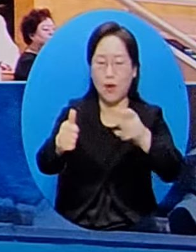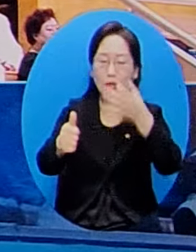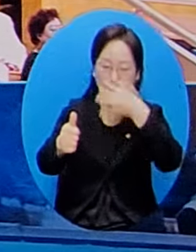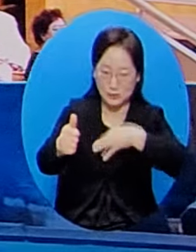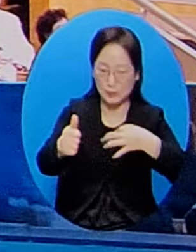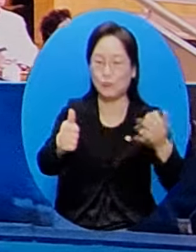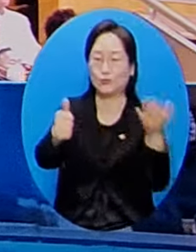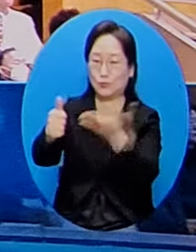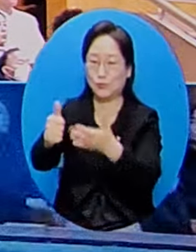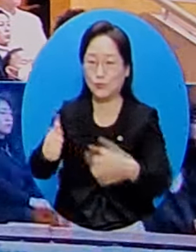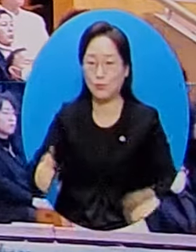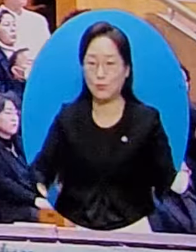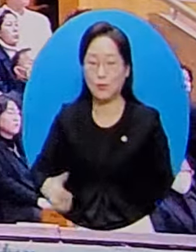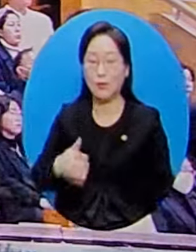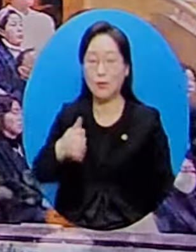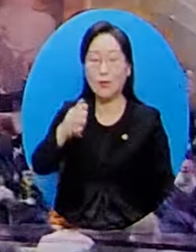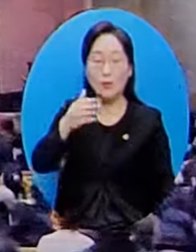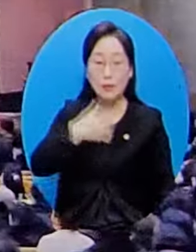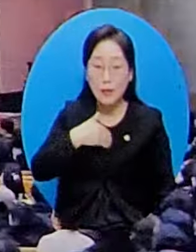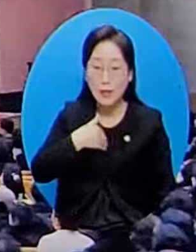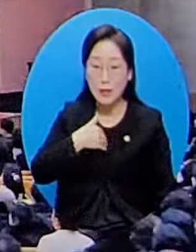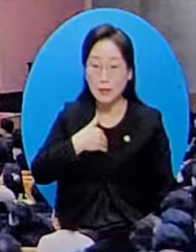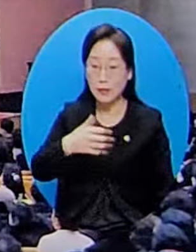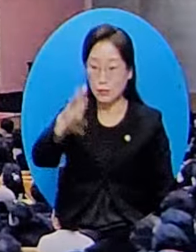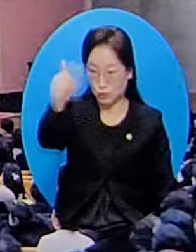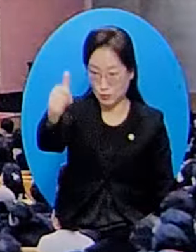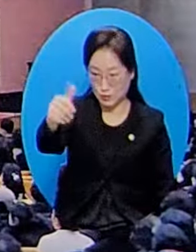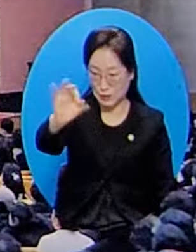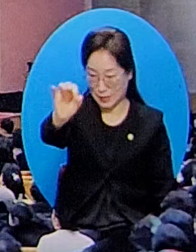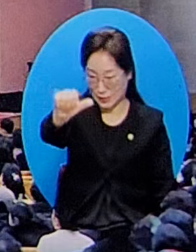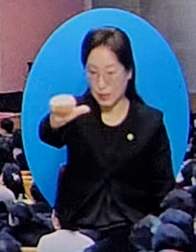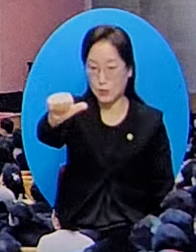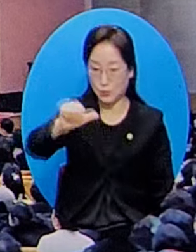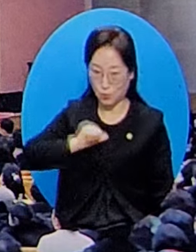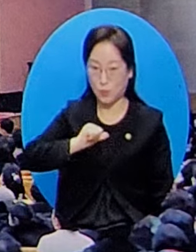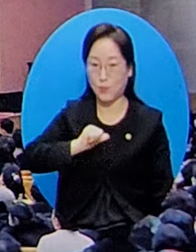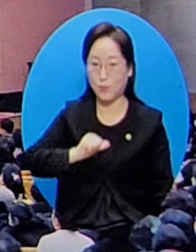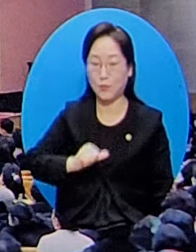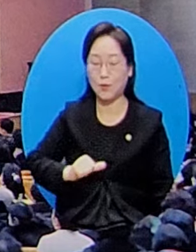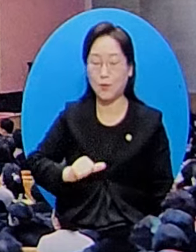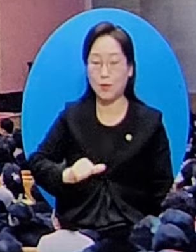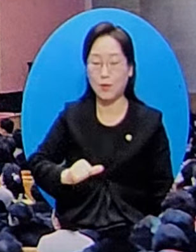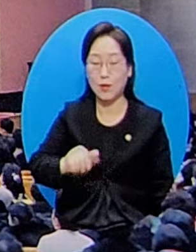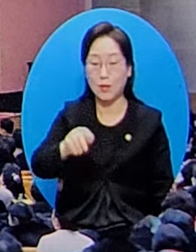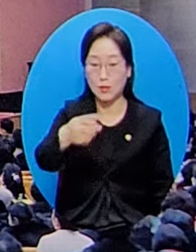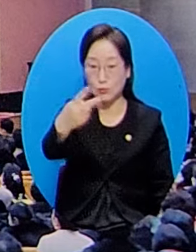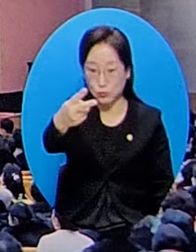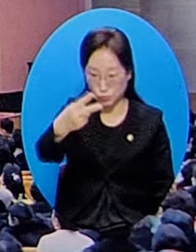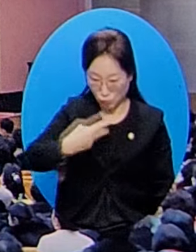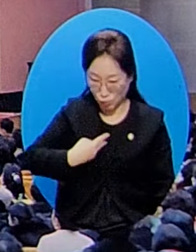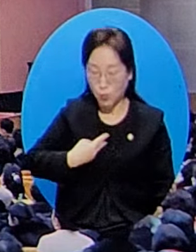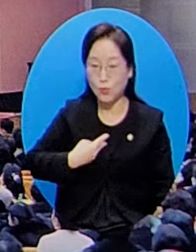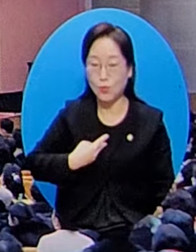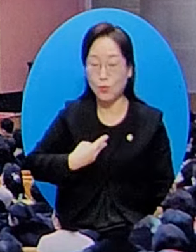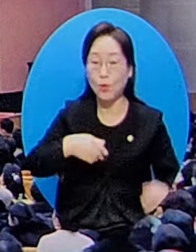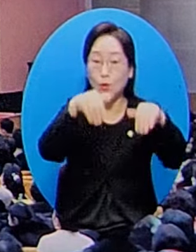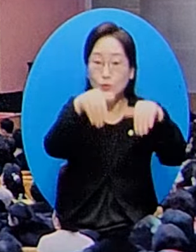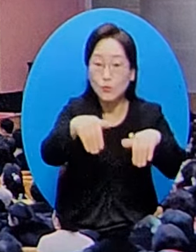남겼나이다. 내게 주인이 다섯 달란트를 주셨는데 내게 주인이 두 달란트를 주셨는데 이렇게 종들이